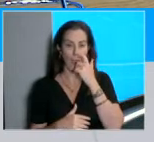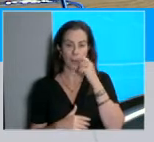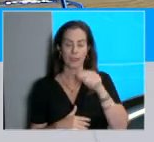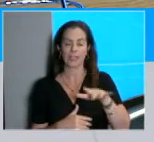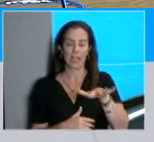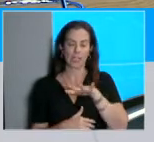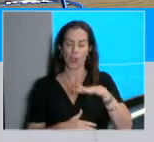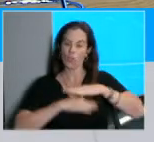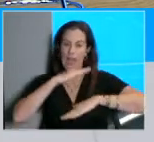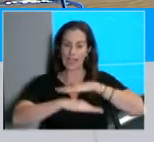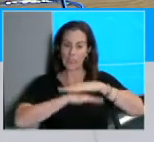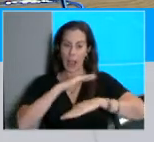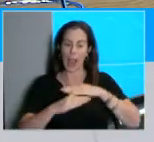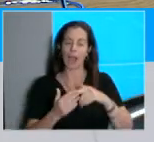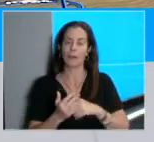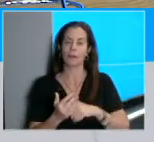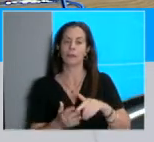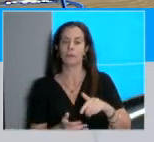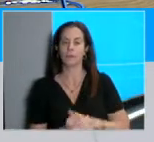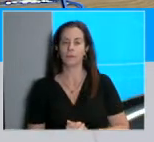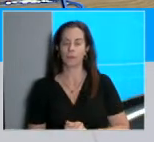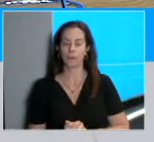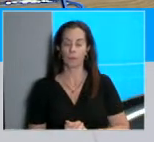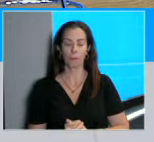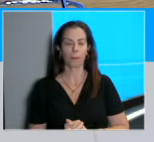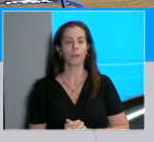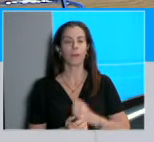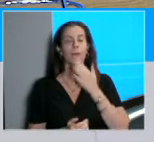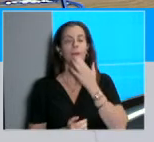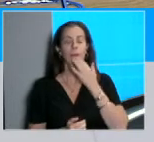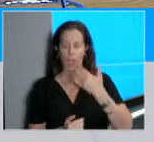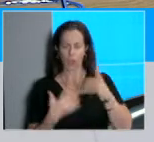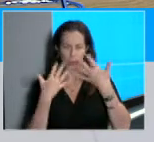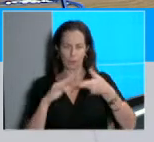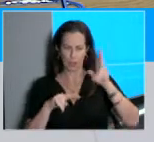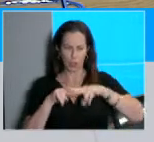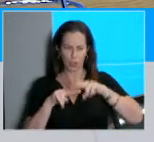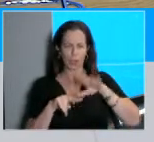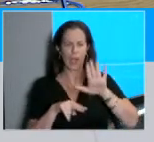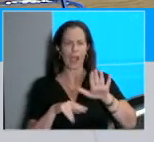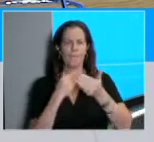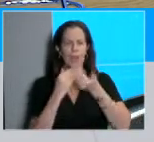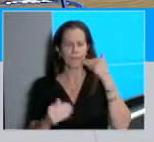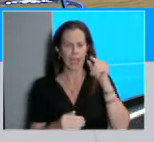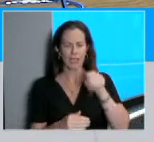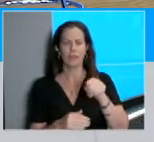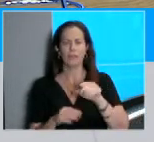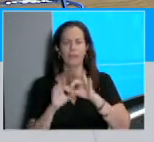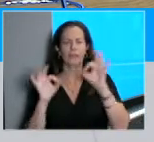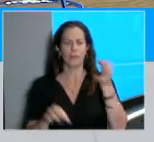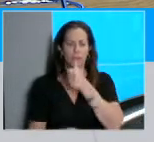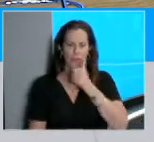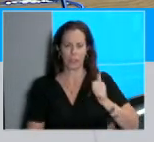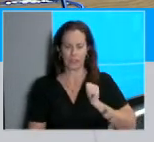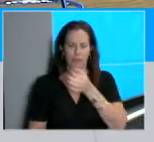זהו החלק של חיזבאללה, זה אזור הדחיה ודברים מן הסוג הזה. בכל אופן, אנחנו נרחיב, ונרחיב כבר עכשיו, עוד לפני העיתונים, איתך אלוף משנה קובי